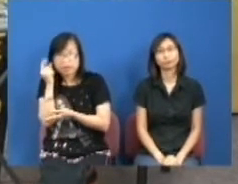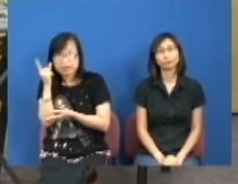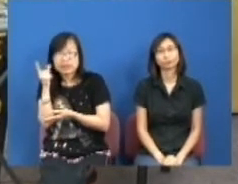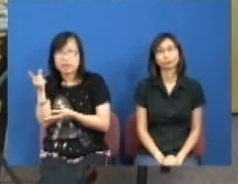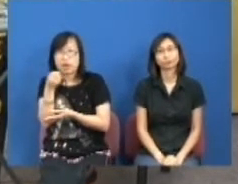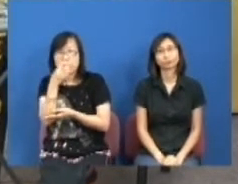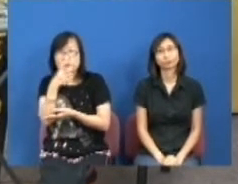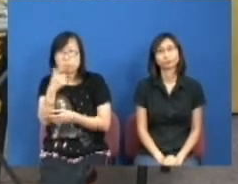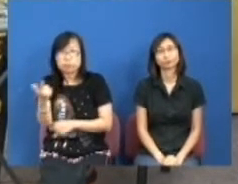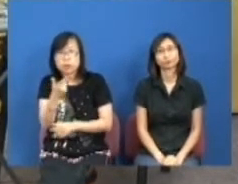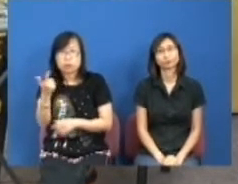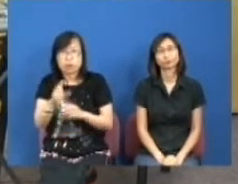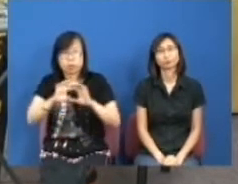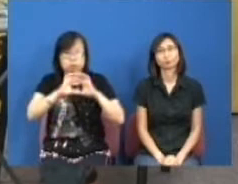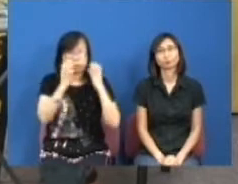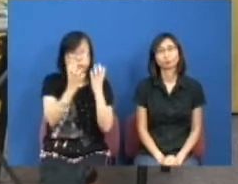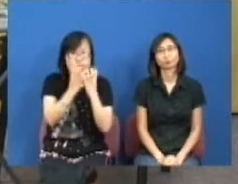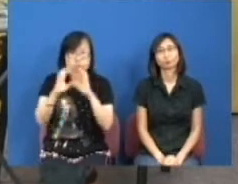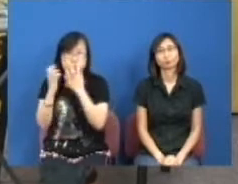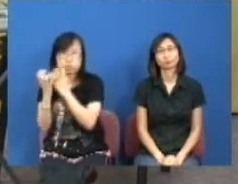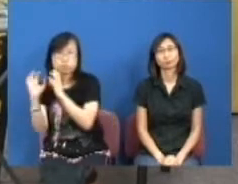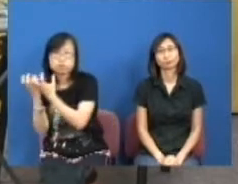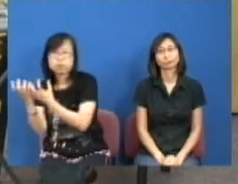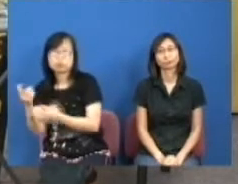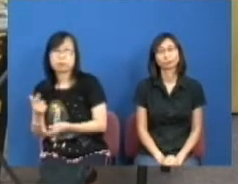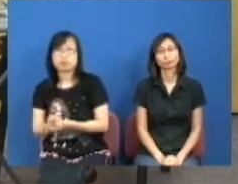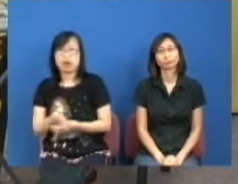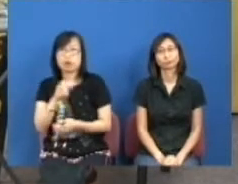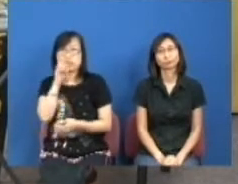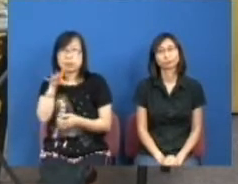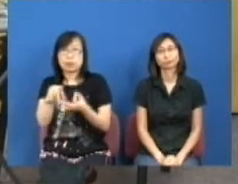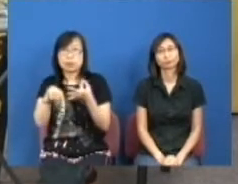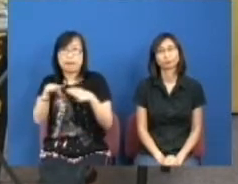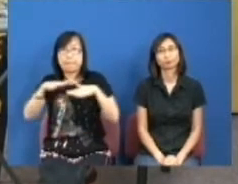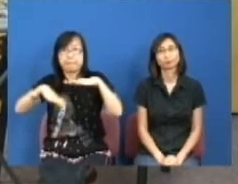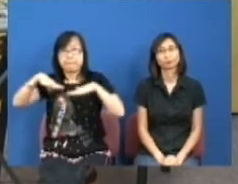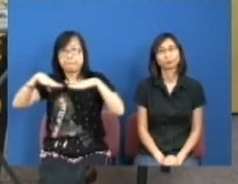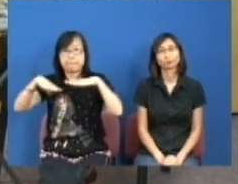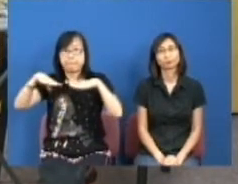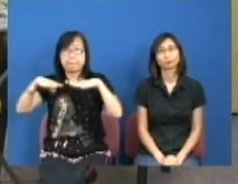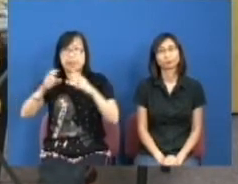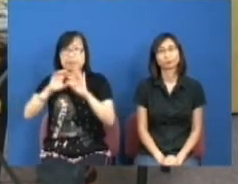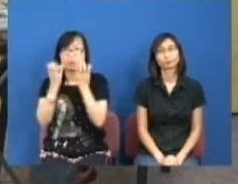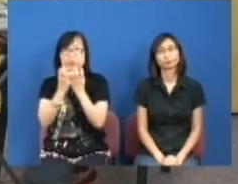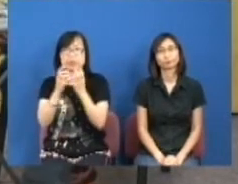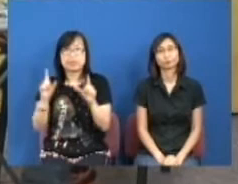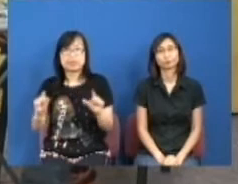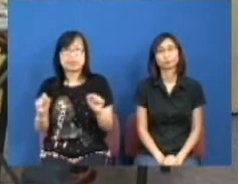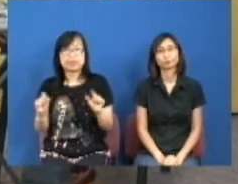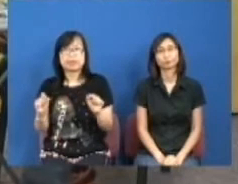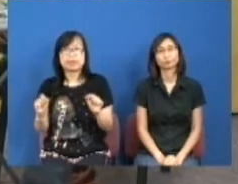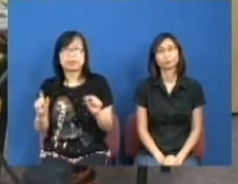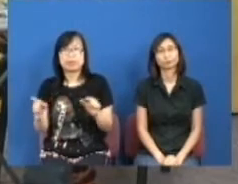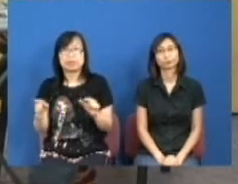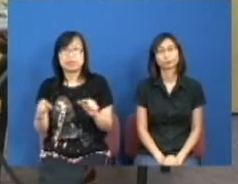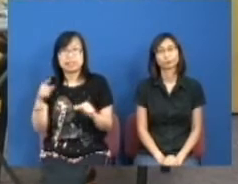港多咗好多新嘅組織。呢啲組織咧，我係會叫佢做平衡組織。平衡組織意思係佢哋係